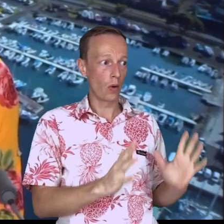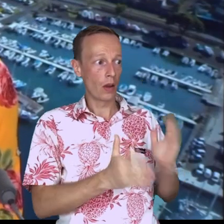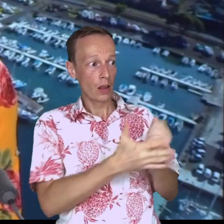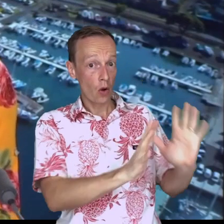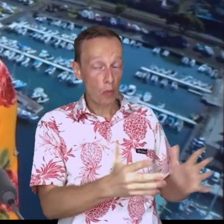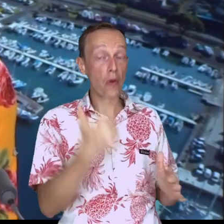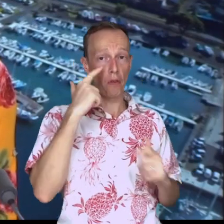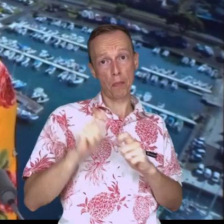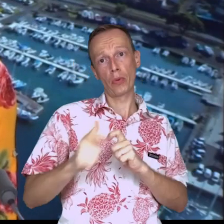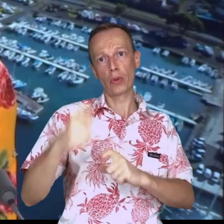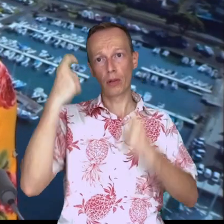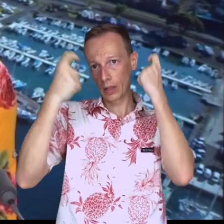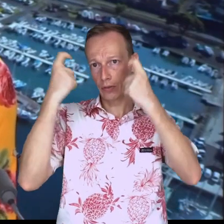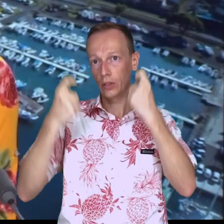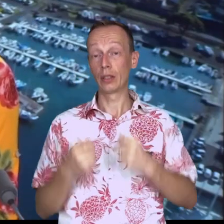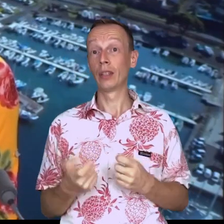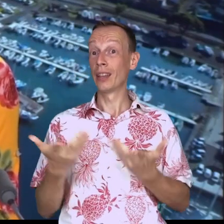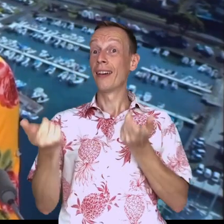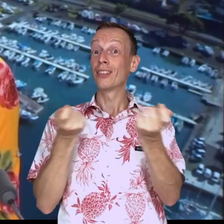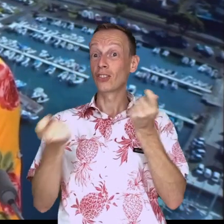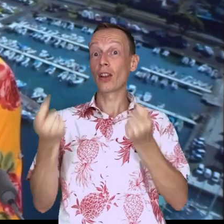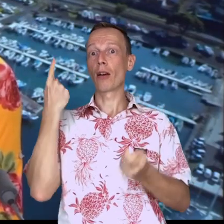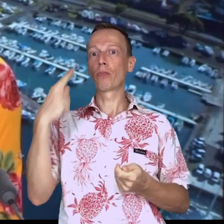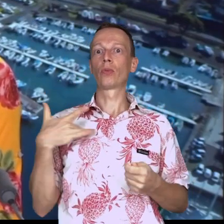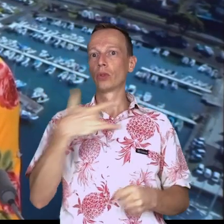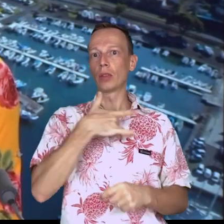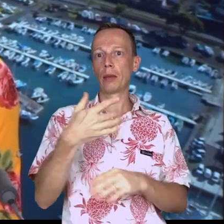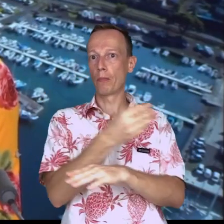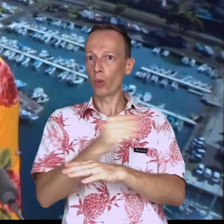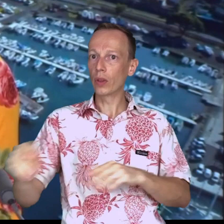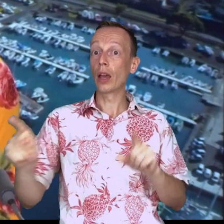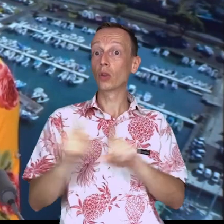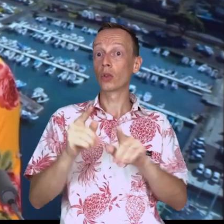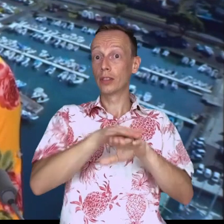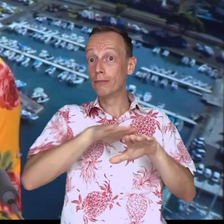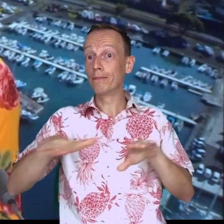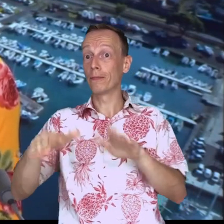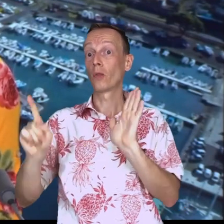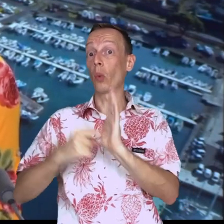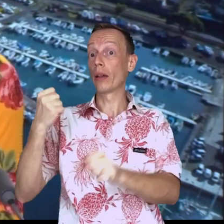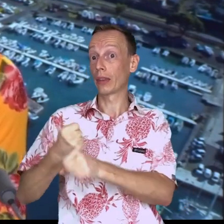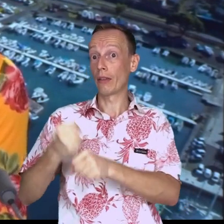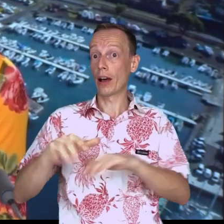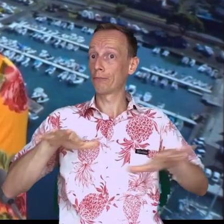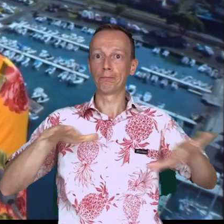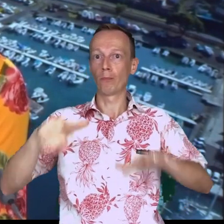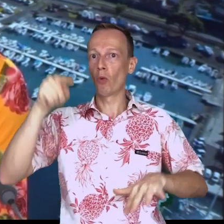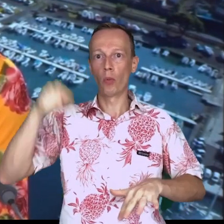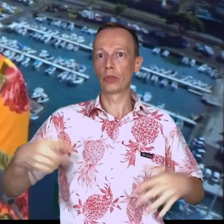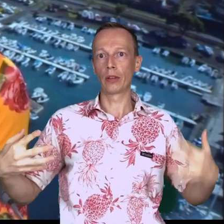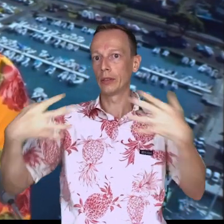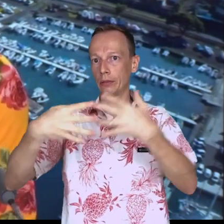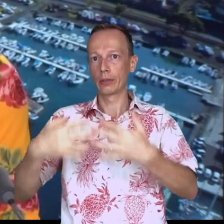l'une des conséquences directes d'une éventuelle grève générale serait des licenciements. Illustration dans la compagnie Air Tritinouï, selon